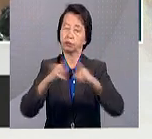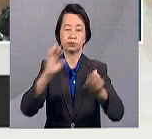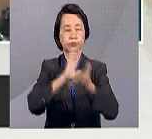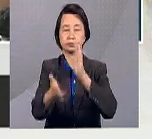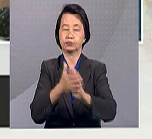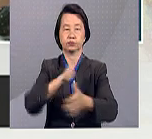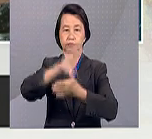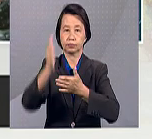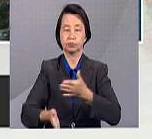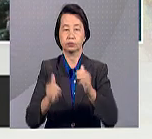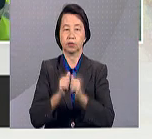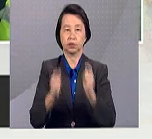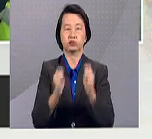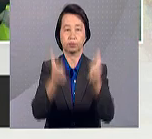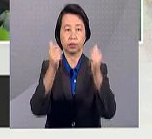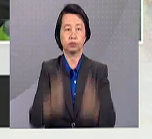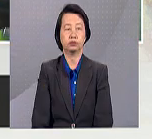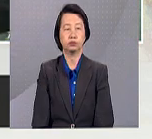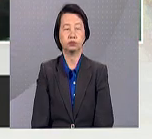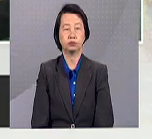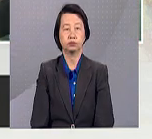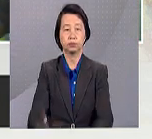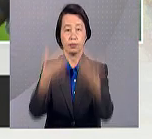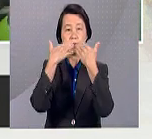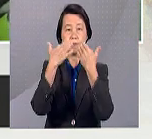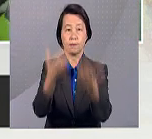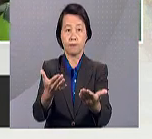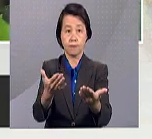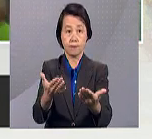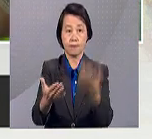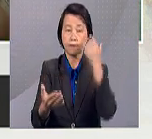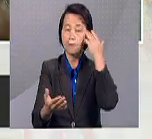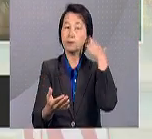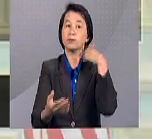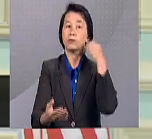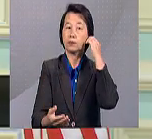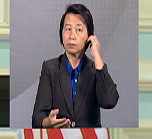diselesaikan dengan segera. Terima kasih.